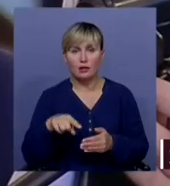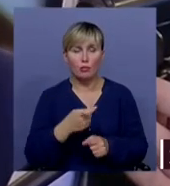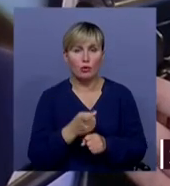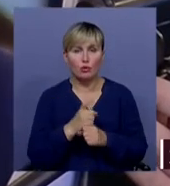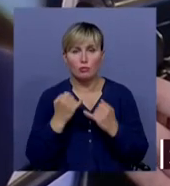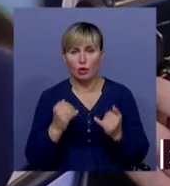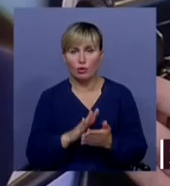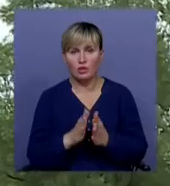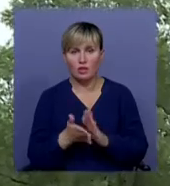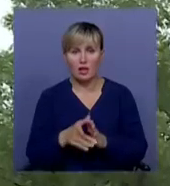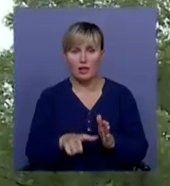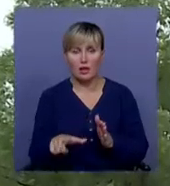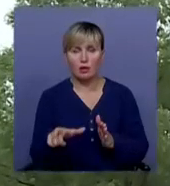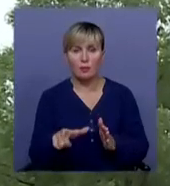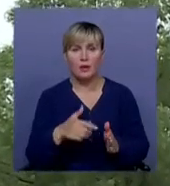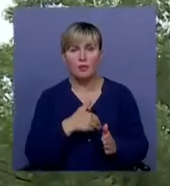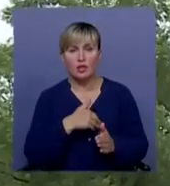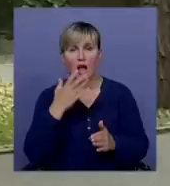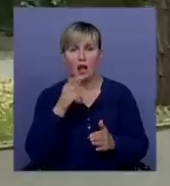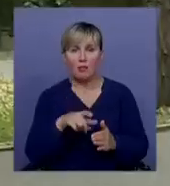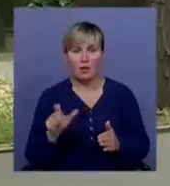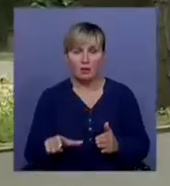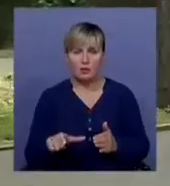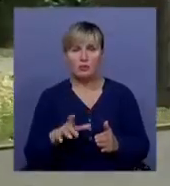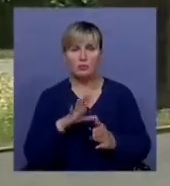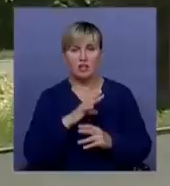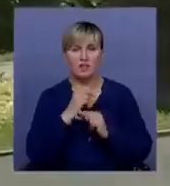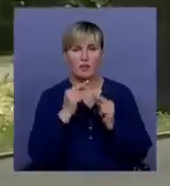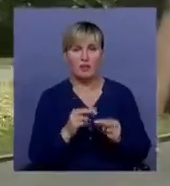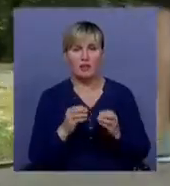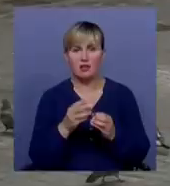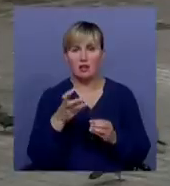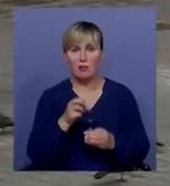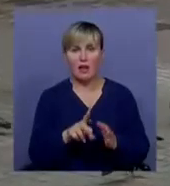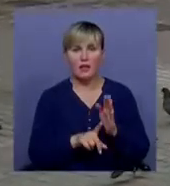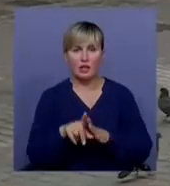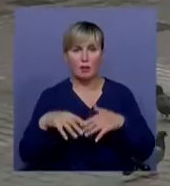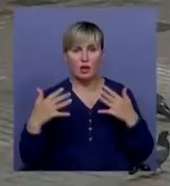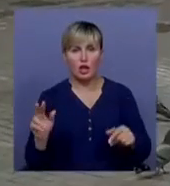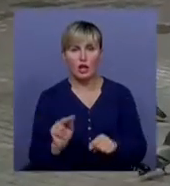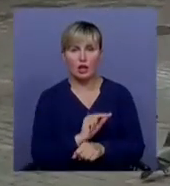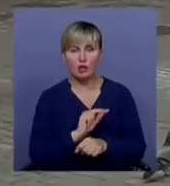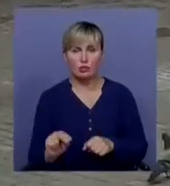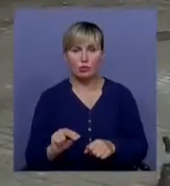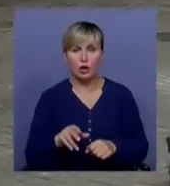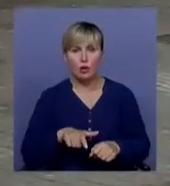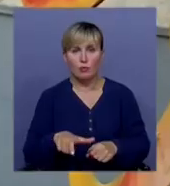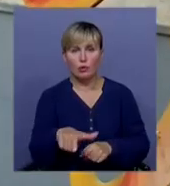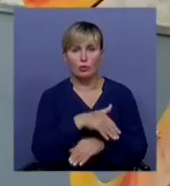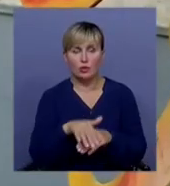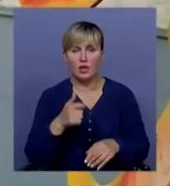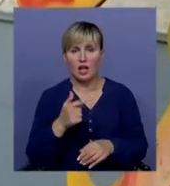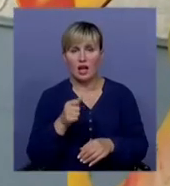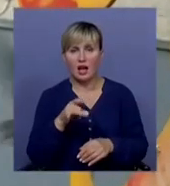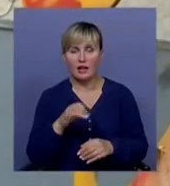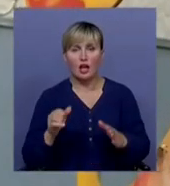плачевное состояние дорог. Пожелания алматинцев не остались без внимания. 10 мая началась масштабная реконструкция бульвара по улице